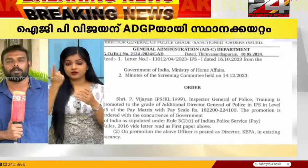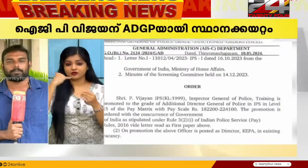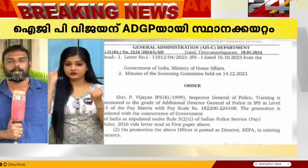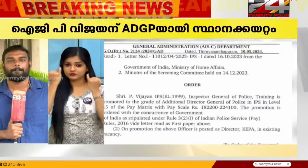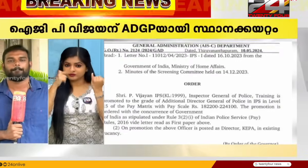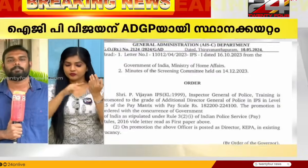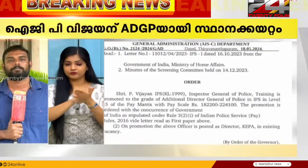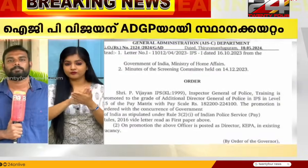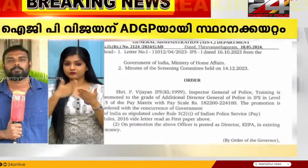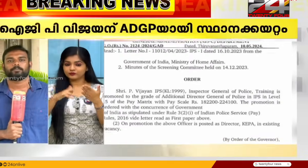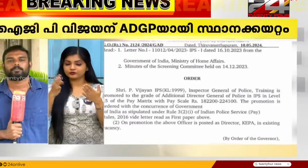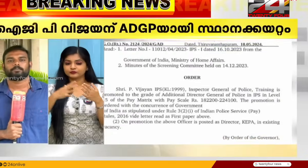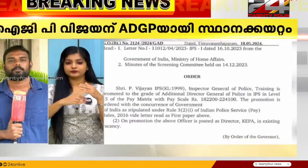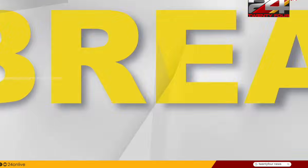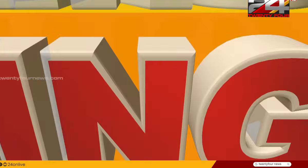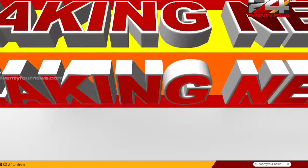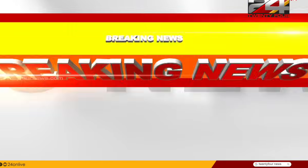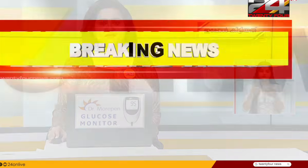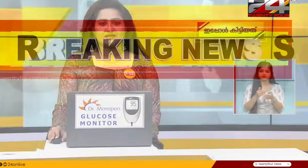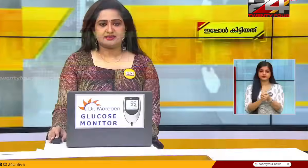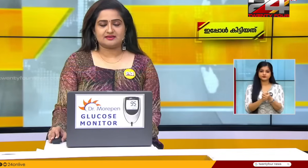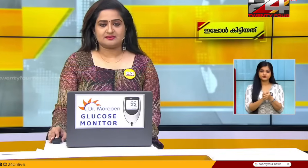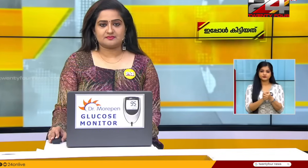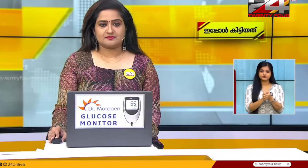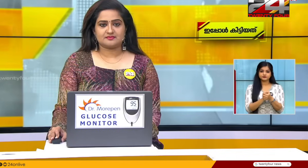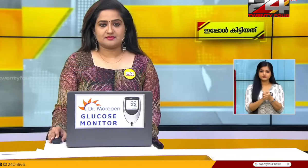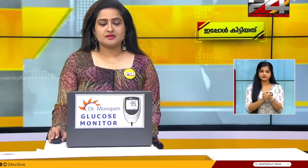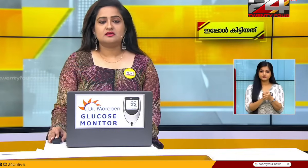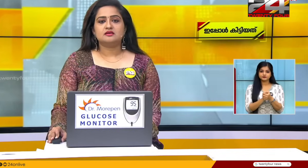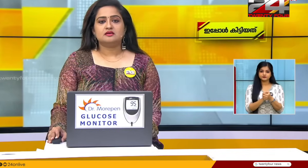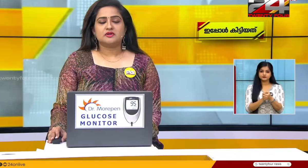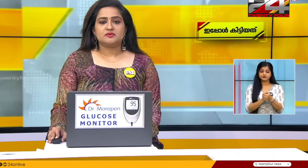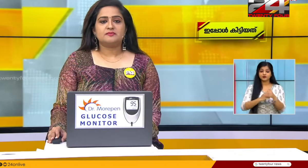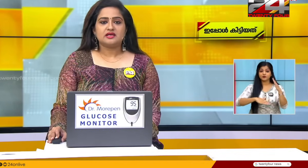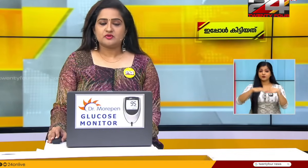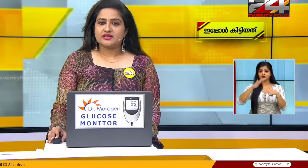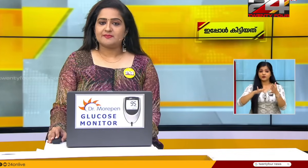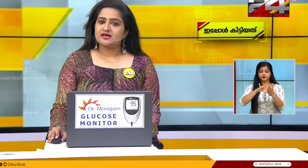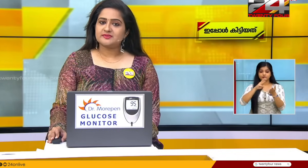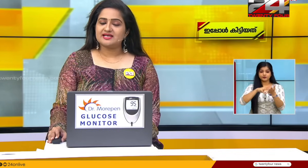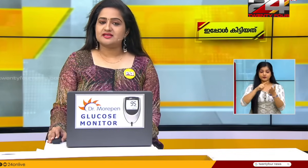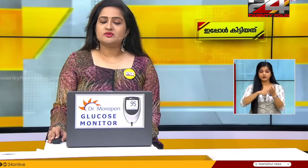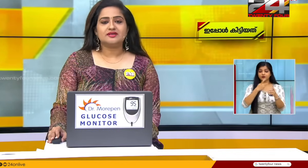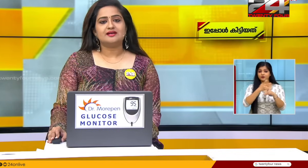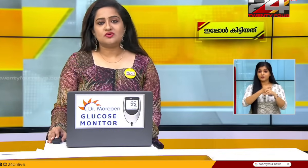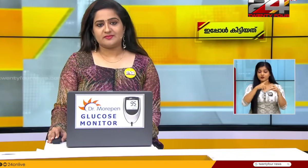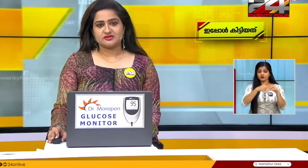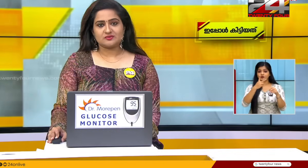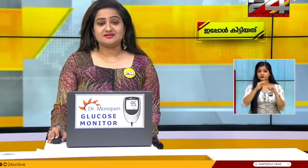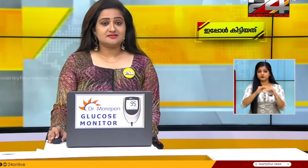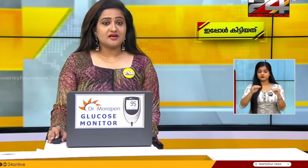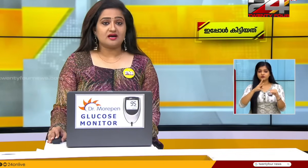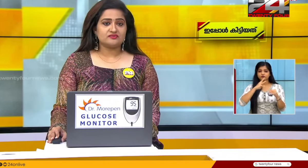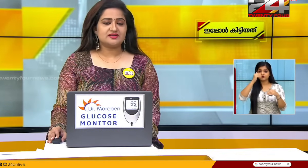നൽകിയിരിക്കുന്നത്. പ്രവിത. ശരി, അജീഷ് ജയകുമാറാണ് വിവരങ്ങൾ നൽകിയത്. മലപ്പുറം മേൽമുറിയിൽ പാറമടയിൽ 2 കുട്ടികൾ മുങ്ങി